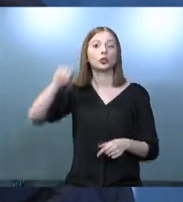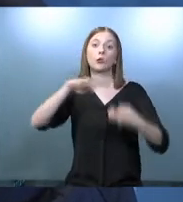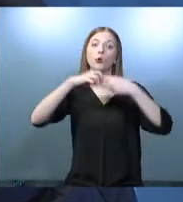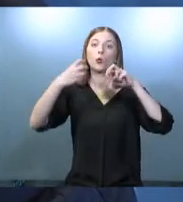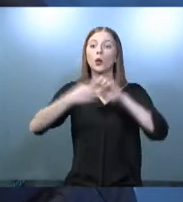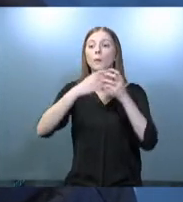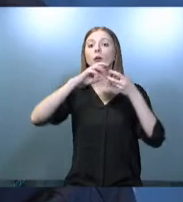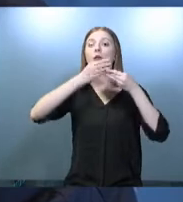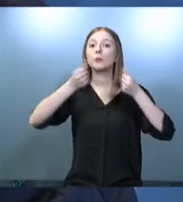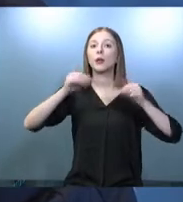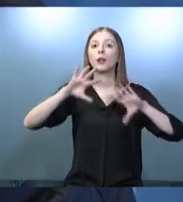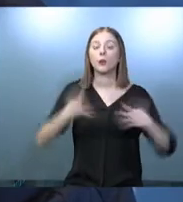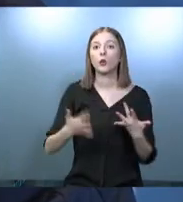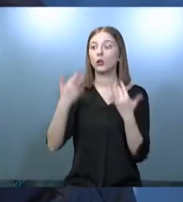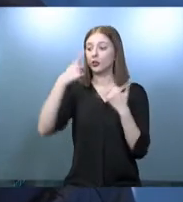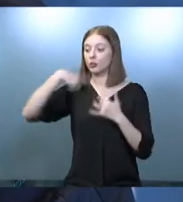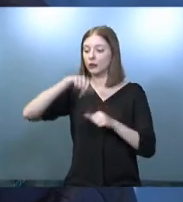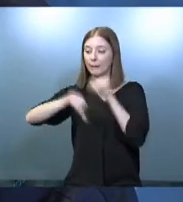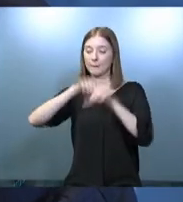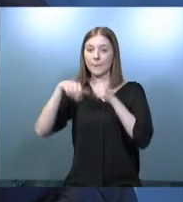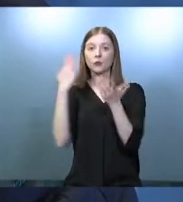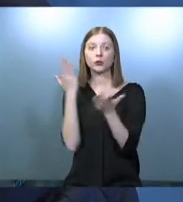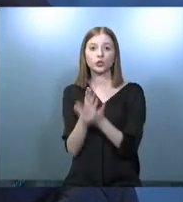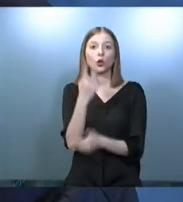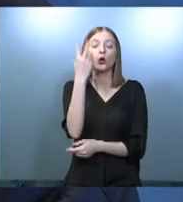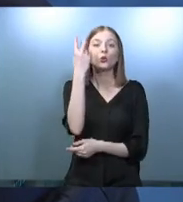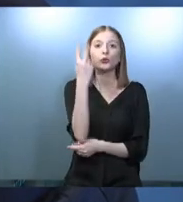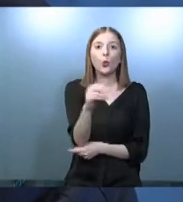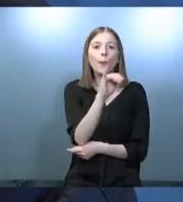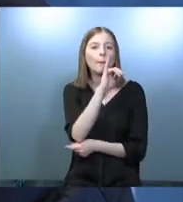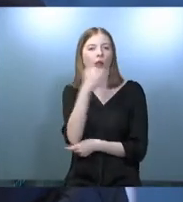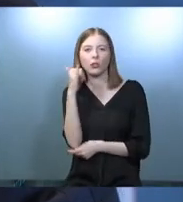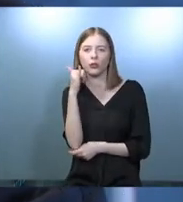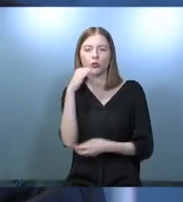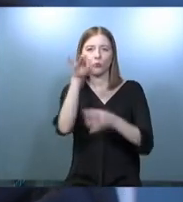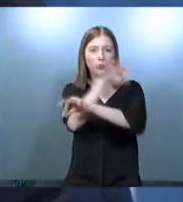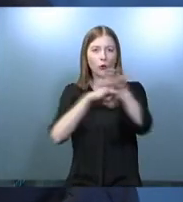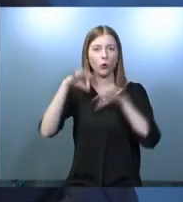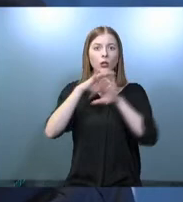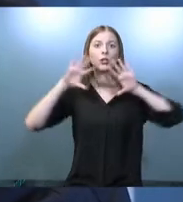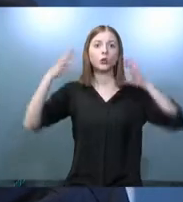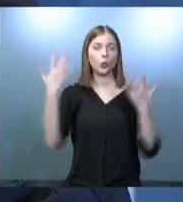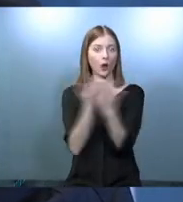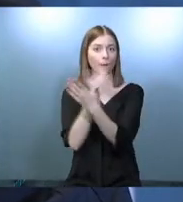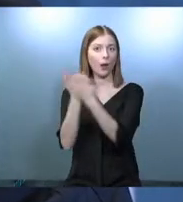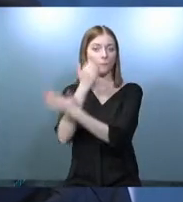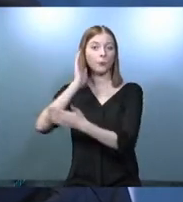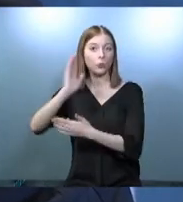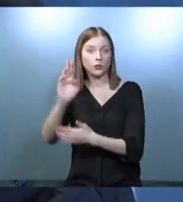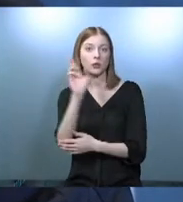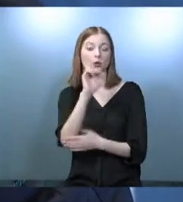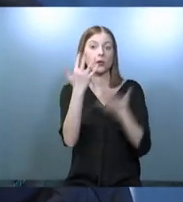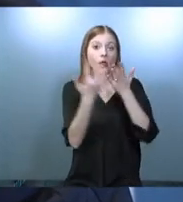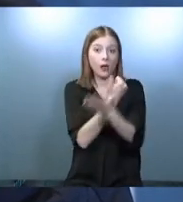metais numatyti du pilotiniai projektai, kurie, jeigu pasiteisins, Ir bus gautas norimas rezultatas, tai